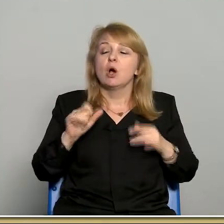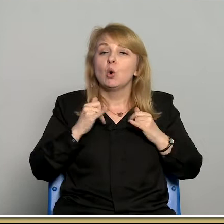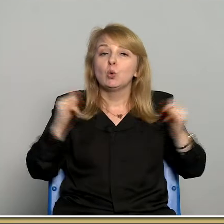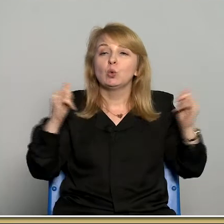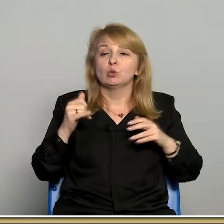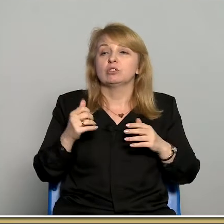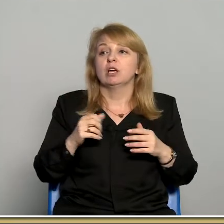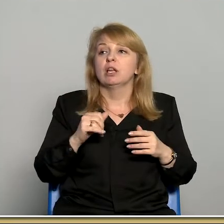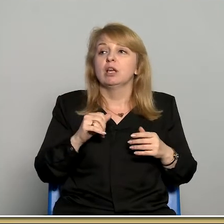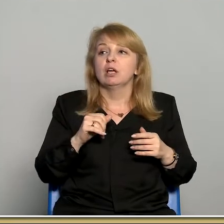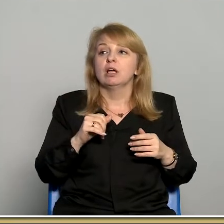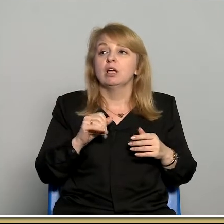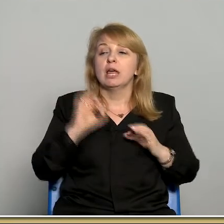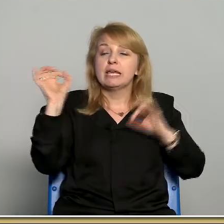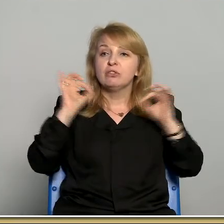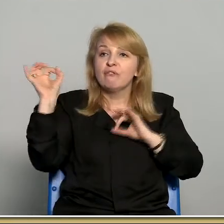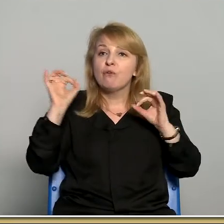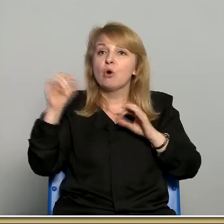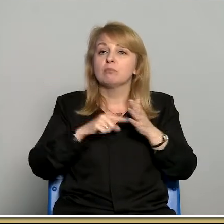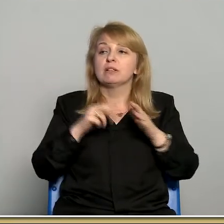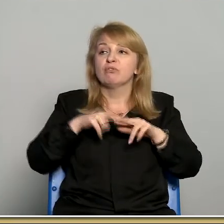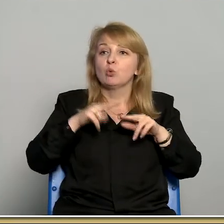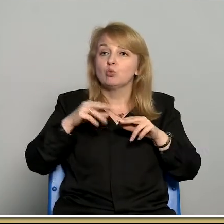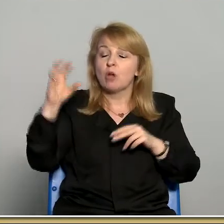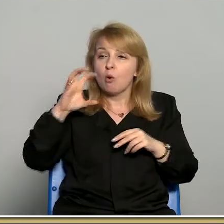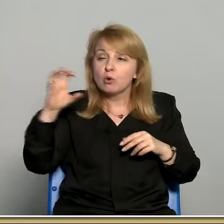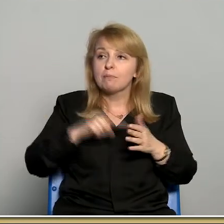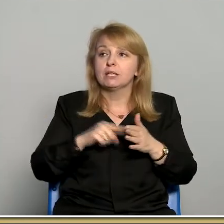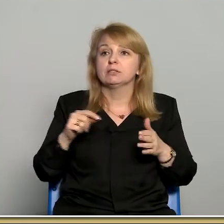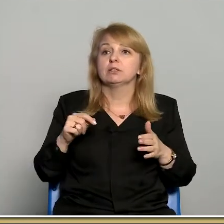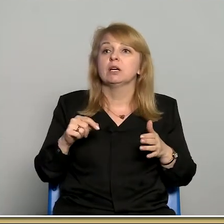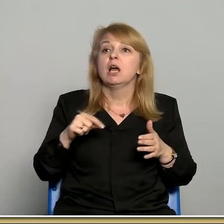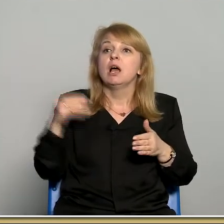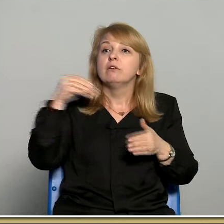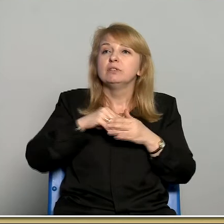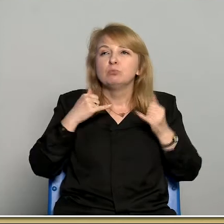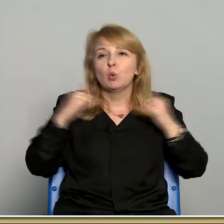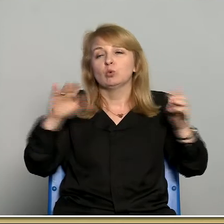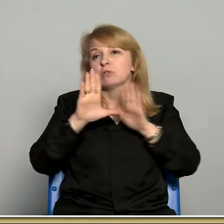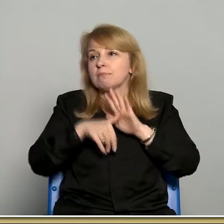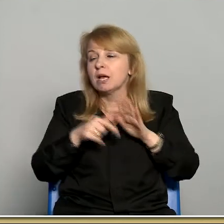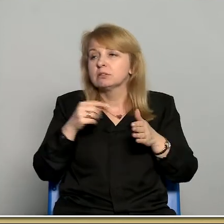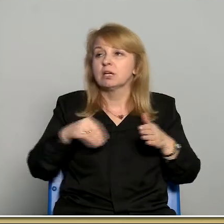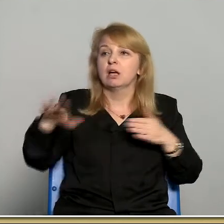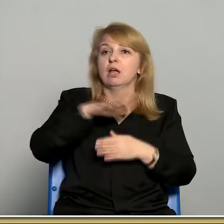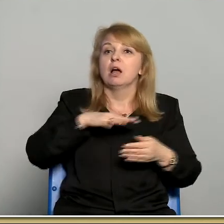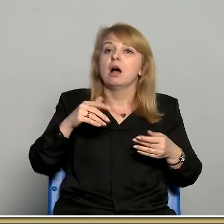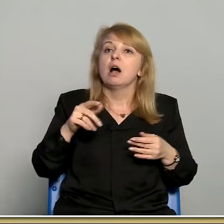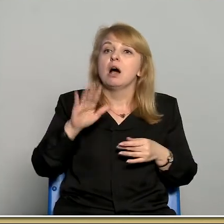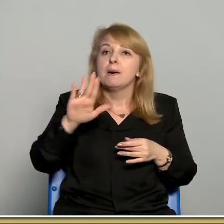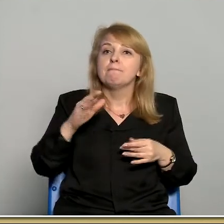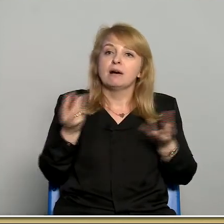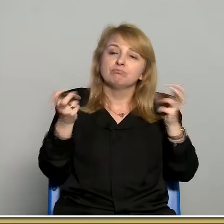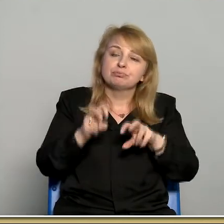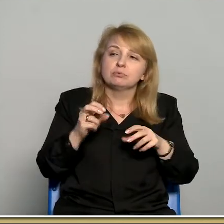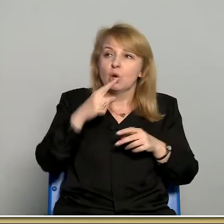sieci informacji o funduszach europejskich we wszystkich miastach subregionalnych. Zwiększyliśmy ilość osób